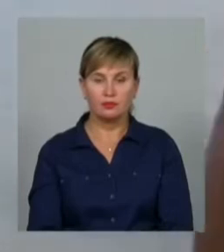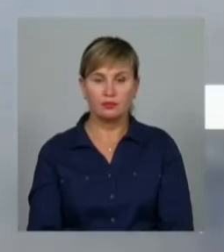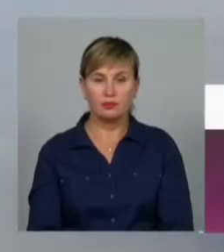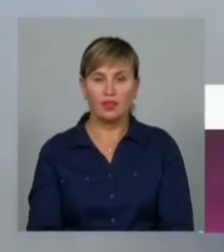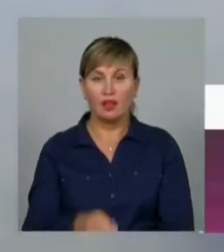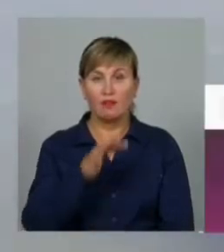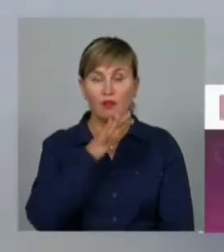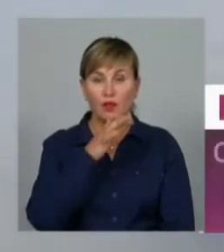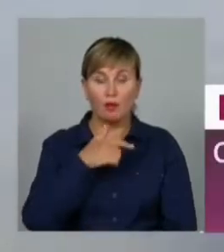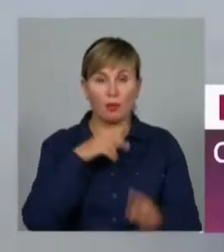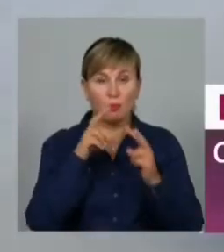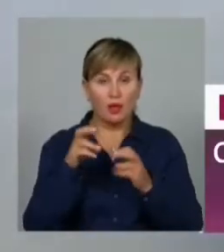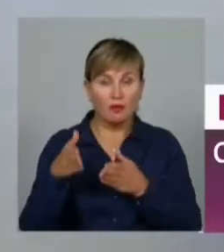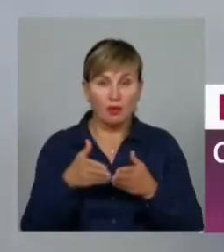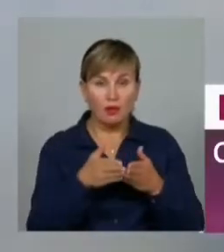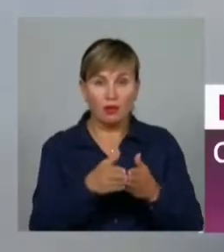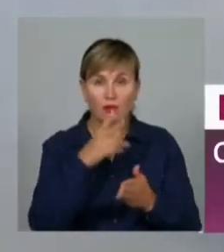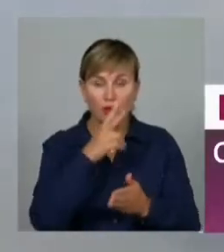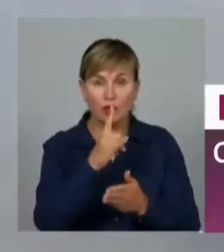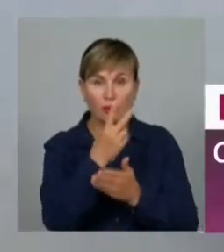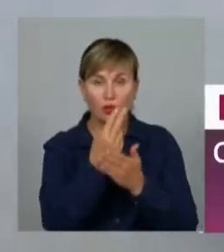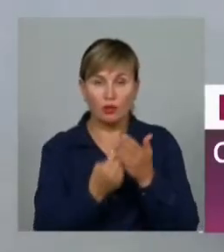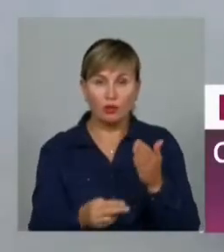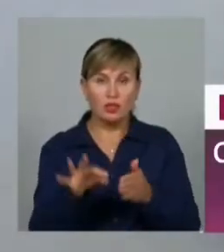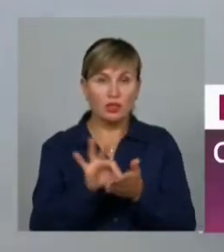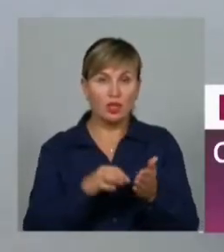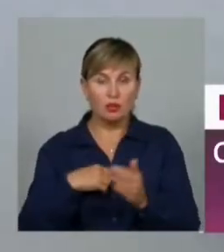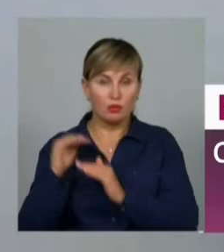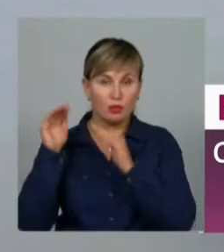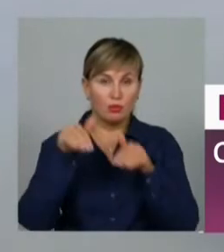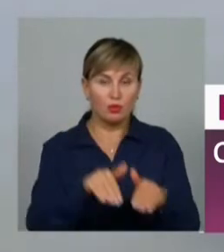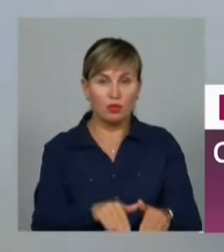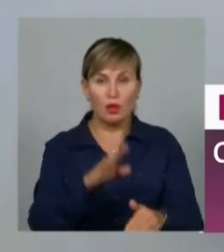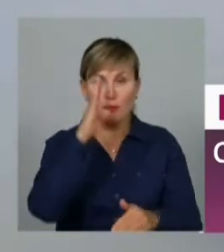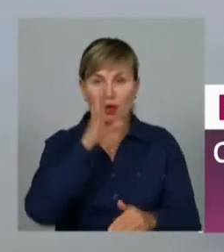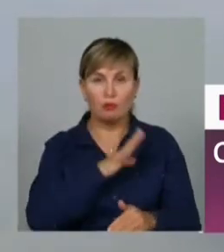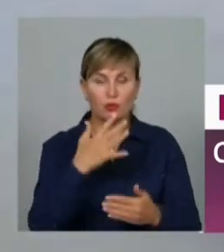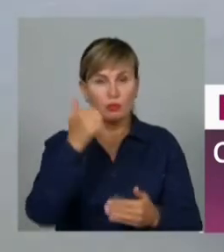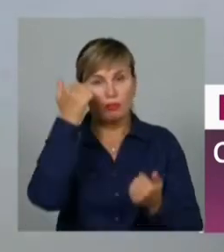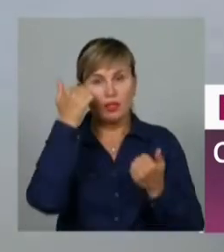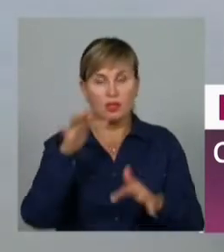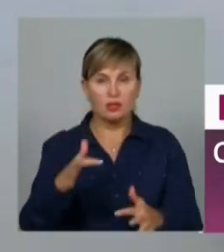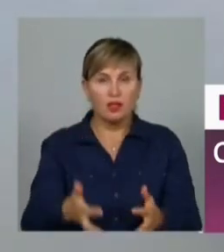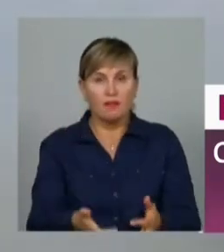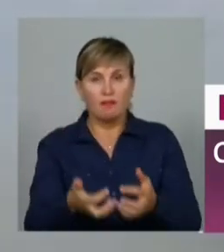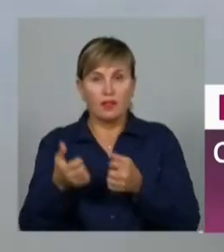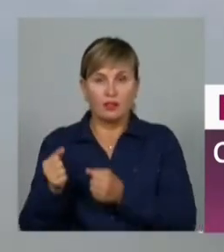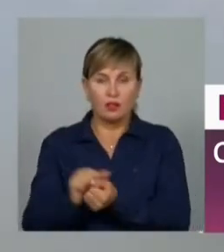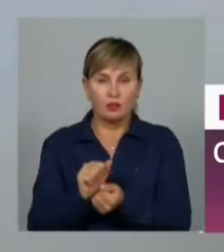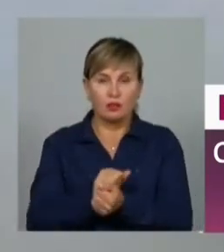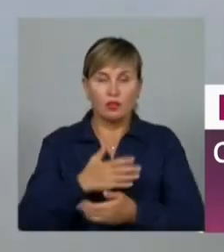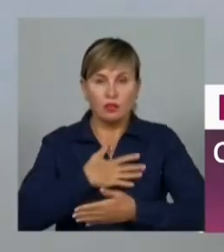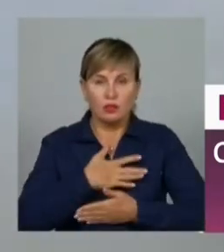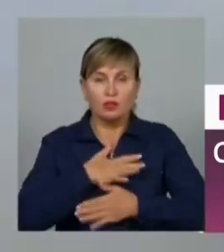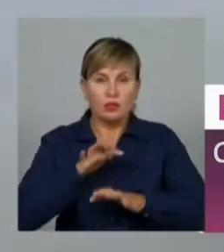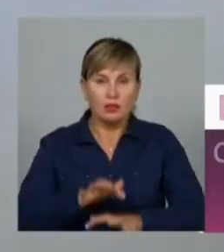Во время патрулирования я заметил ребенка в воде. Сразу же бросился спасать. Мальчик был уже без сознания. Вытащил на берег, очистил